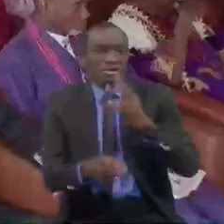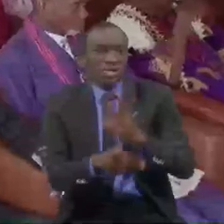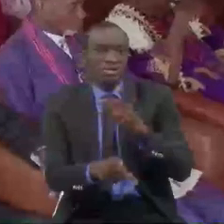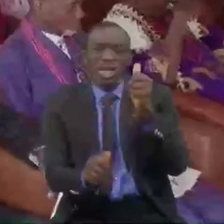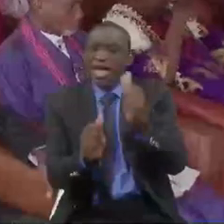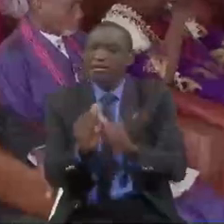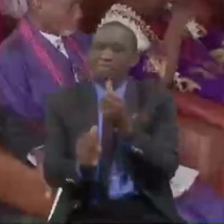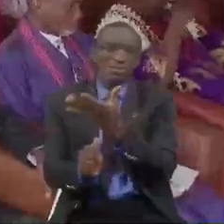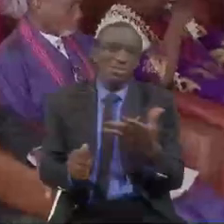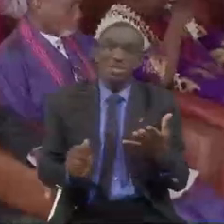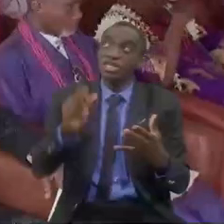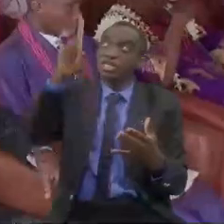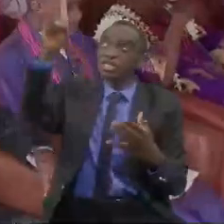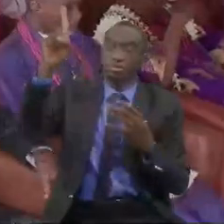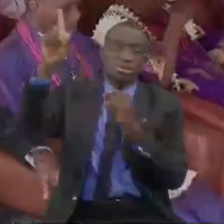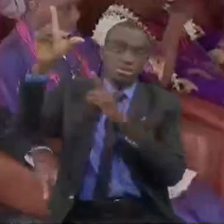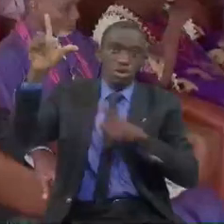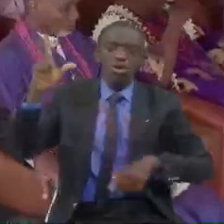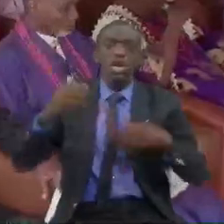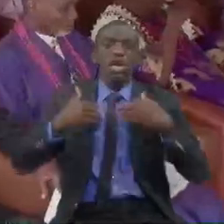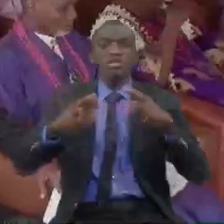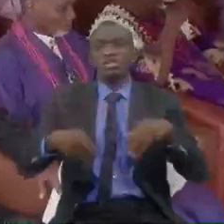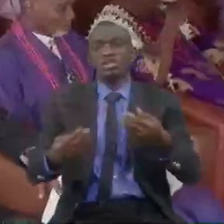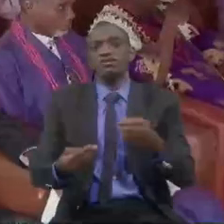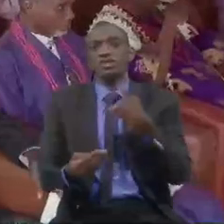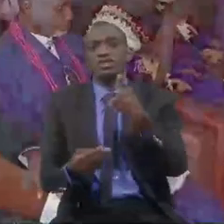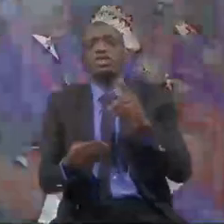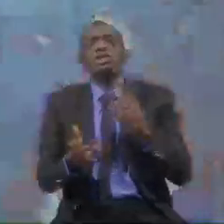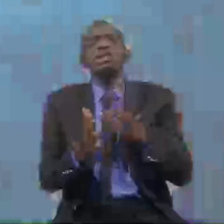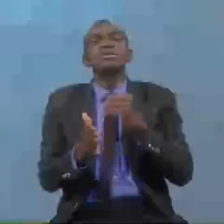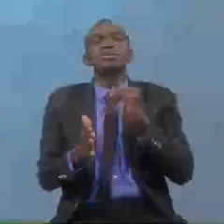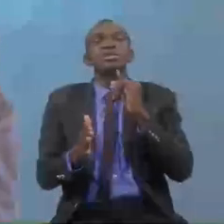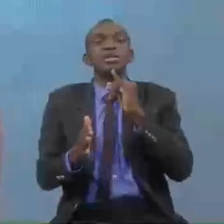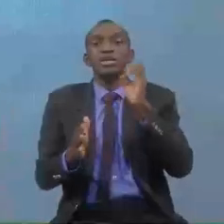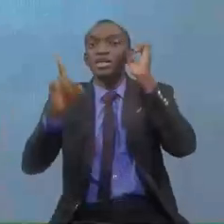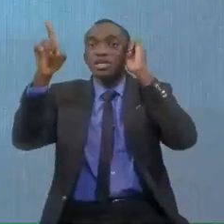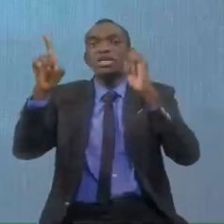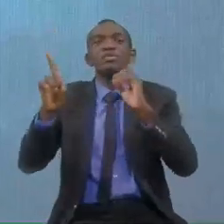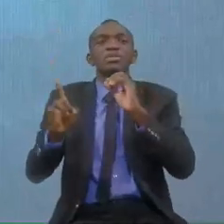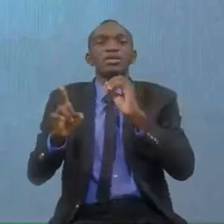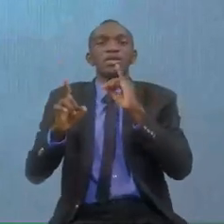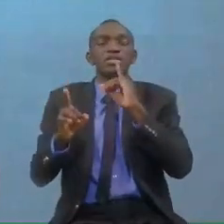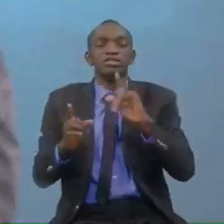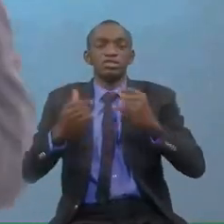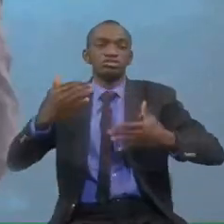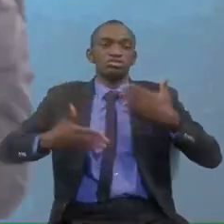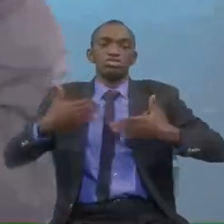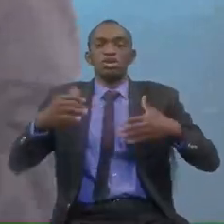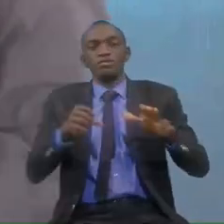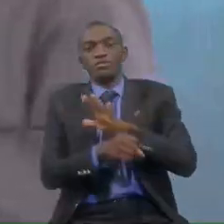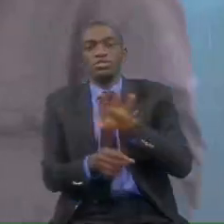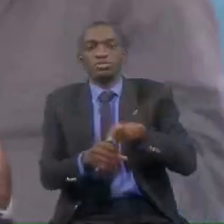tout ce que le Seigneur vous a remis. C'est l'esprit de joie il est l'esprit qui